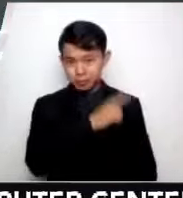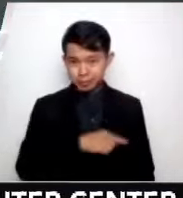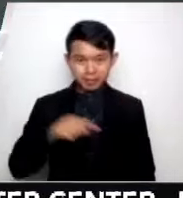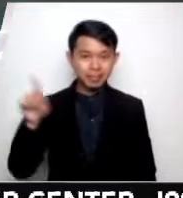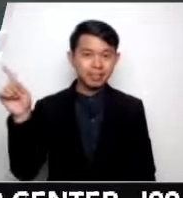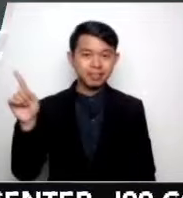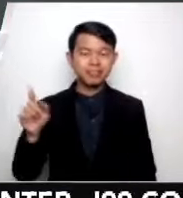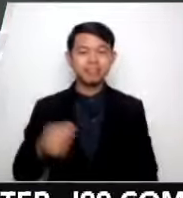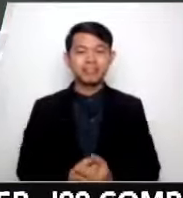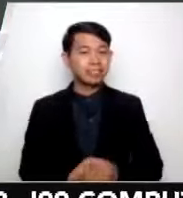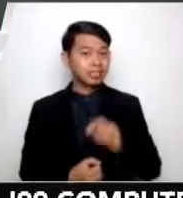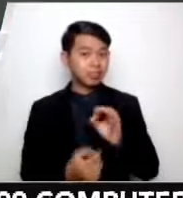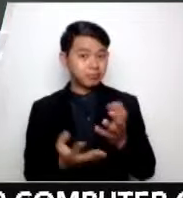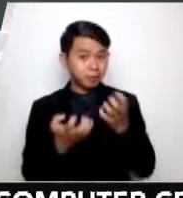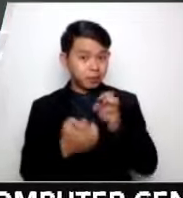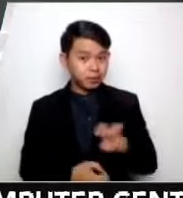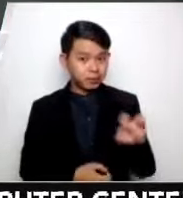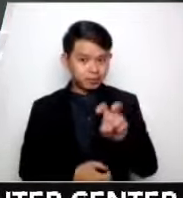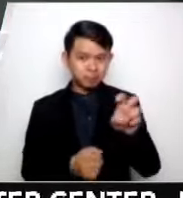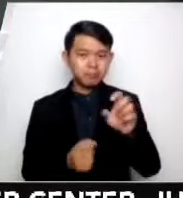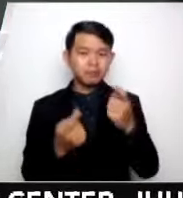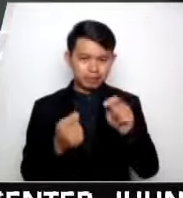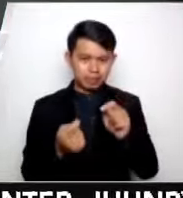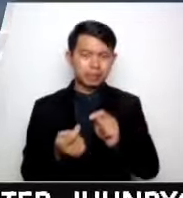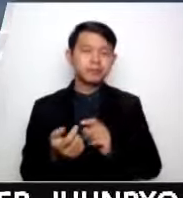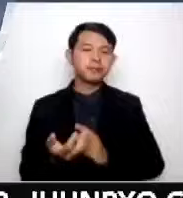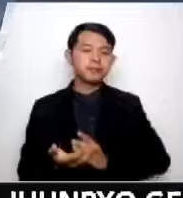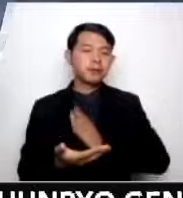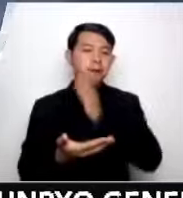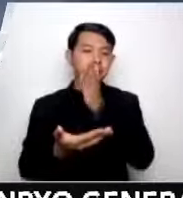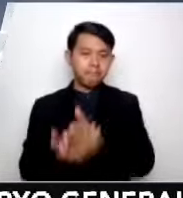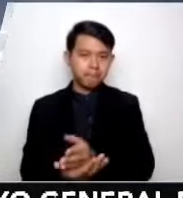subukang mag-stopover dito sa Santa Viewdeck.